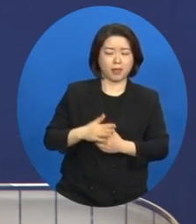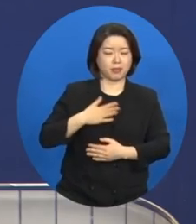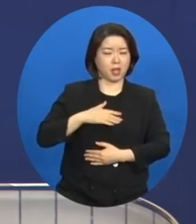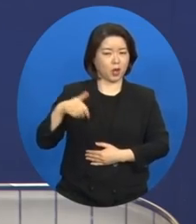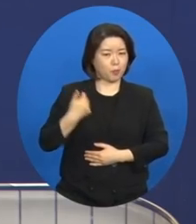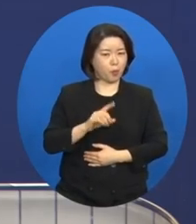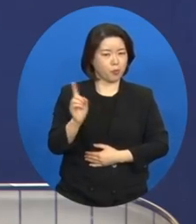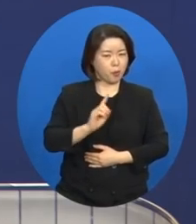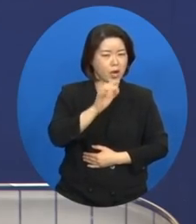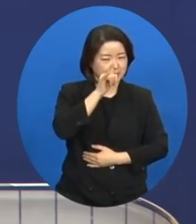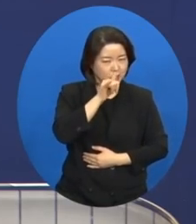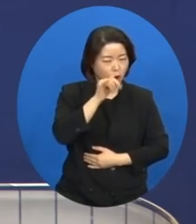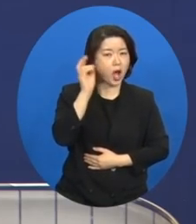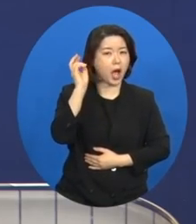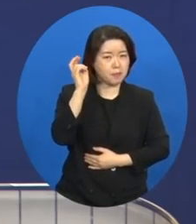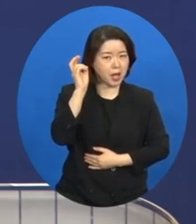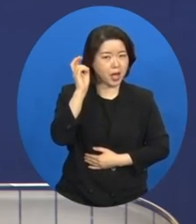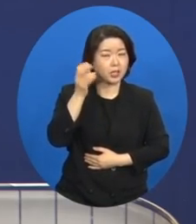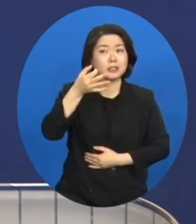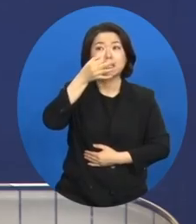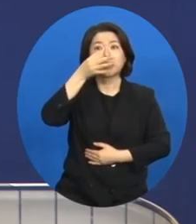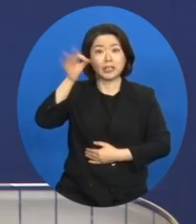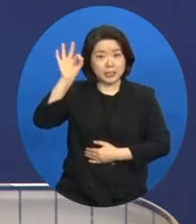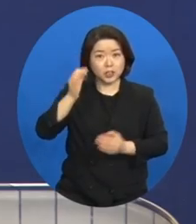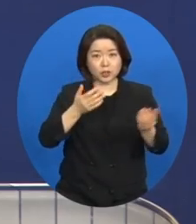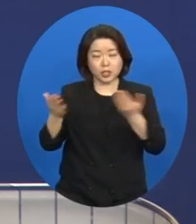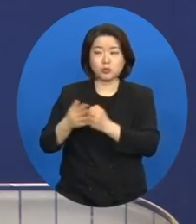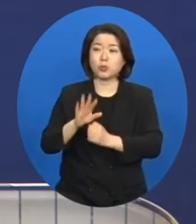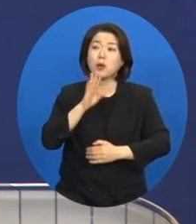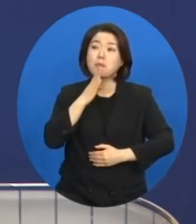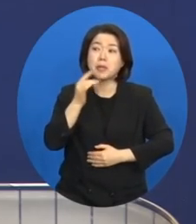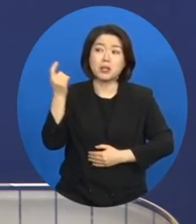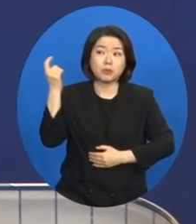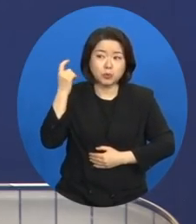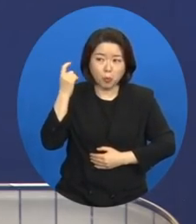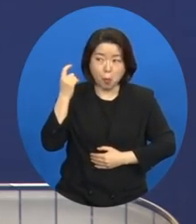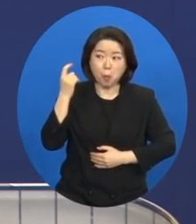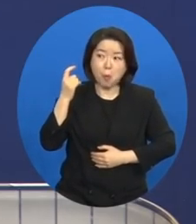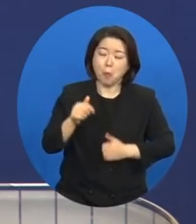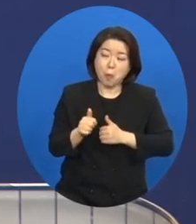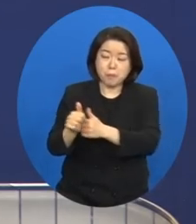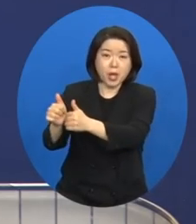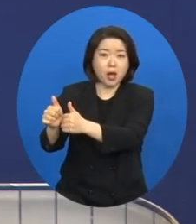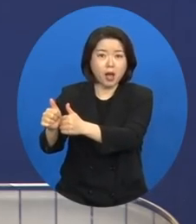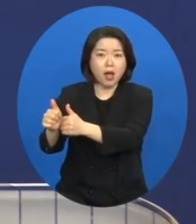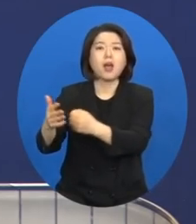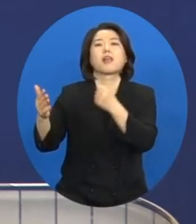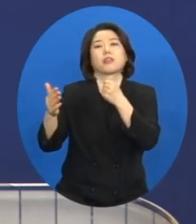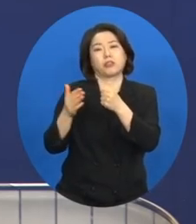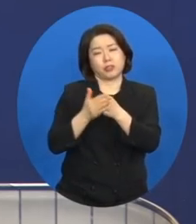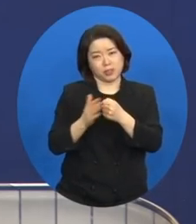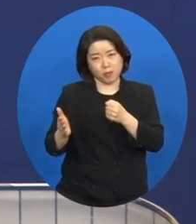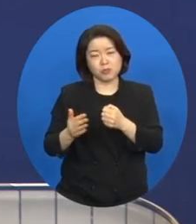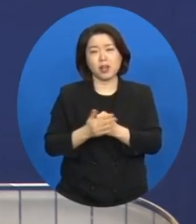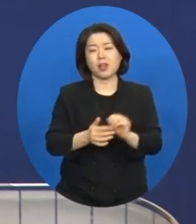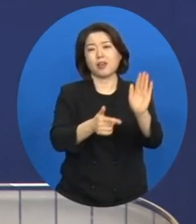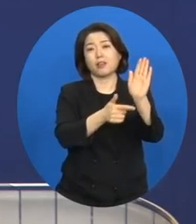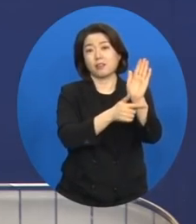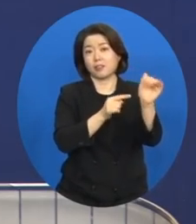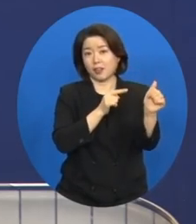세계가 있을지도 몰라, 그걸 인정을 하고 빌립의 말을 듣고 따라갔다는 거예요. 그랬기 때문에 이